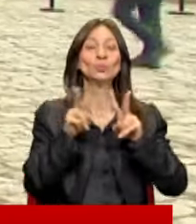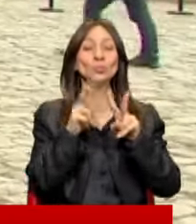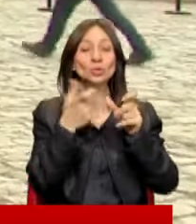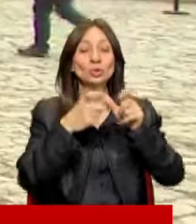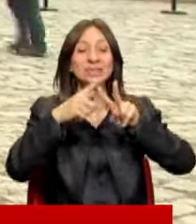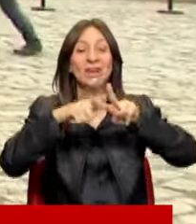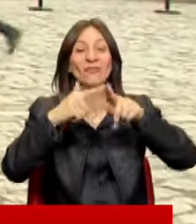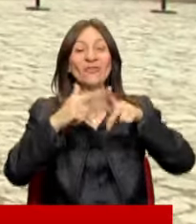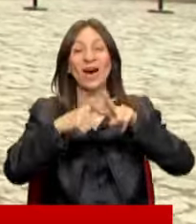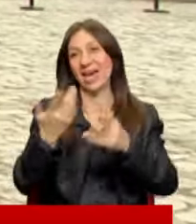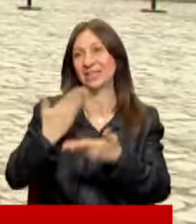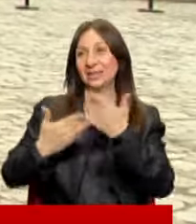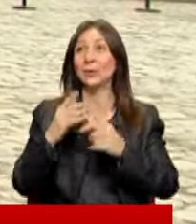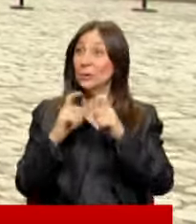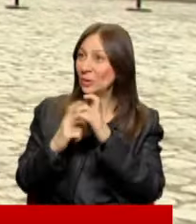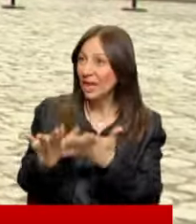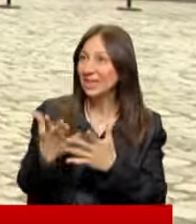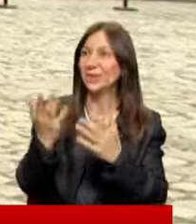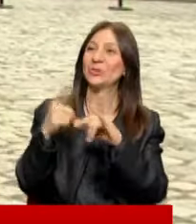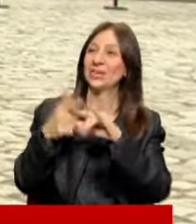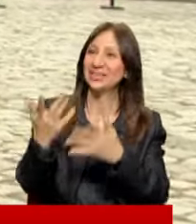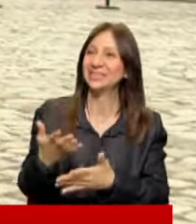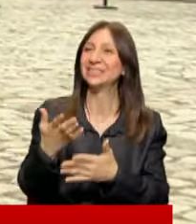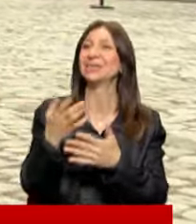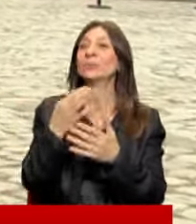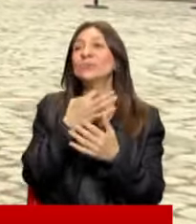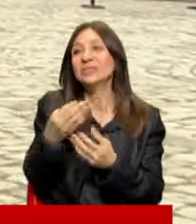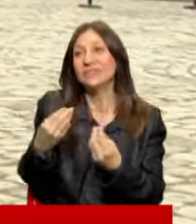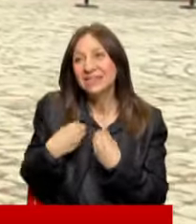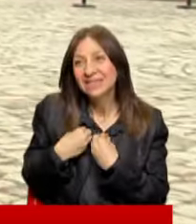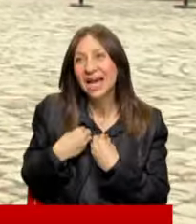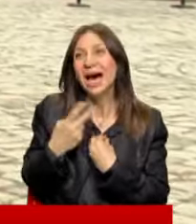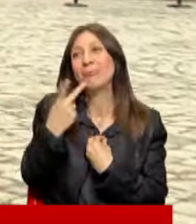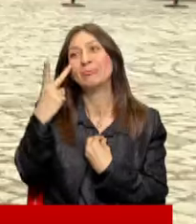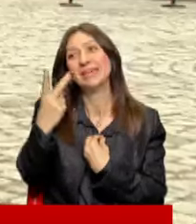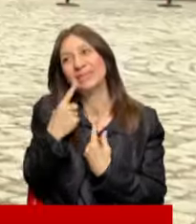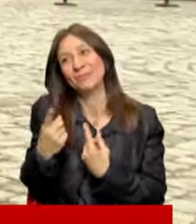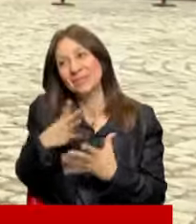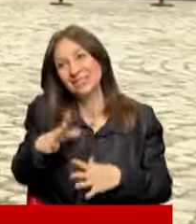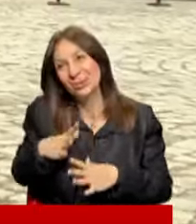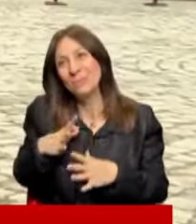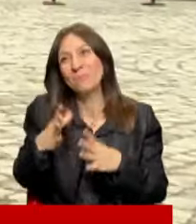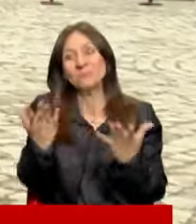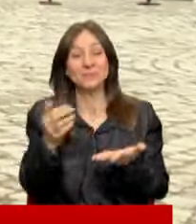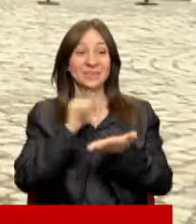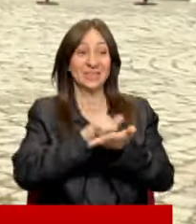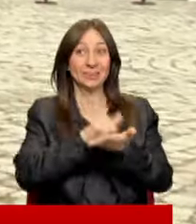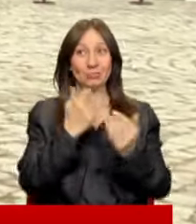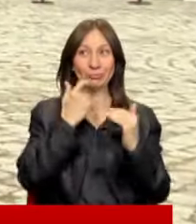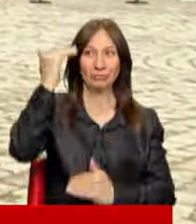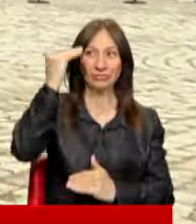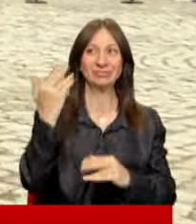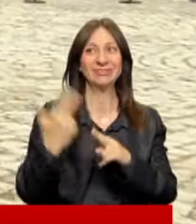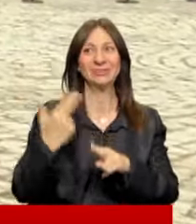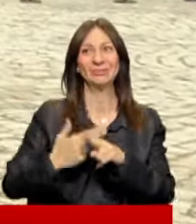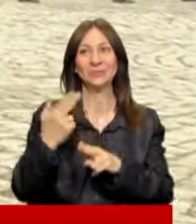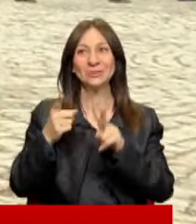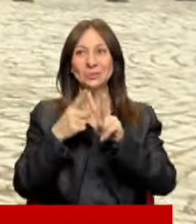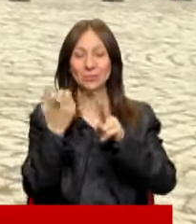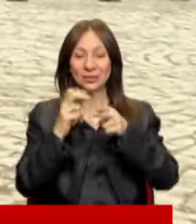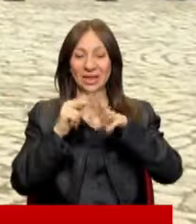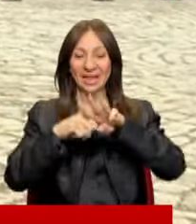anlatacak bizlere. Evet. Günaydın, günaydın, hoş geldiniz. Günaydın İlker, teşekkür müsaadenizle ederim. Abla diye devam tabii, edeceğim tabii, çünkü tabii. gazeteci büyüğümüz kendisi, evet, Nükhet